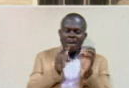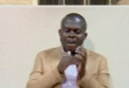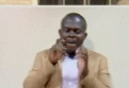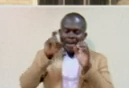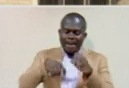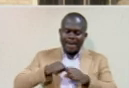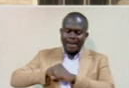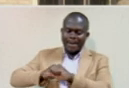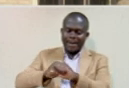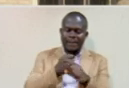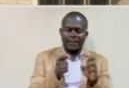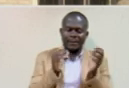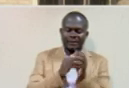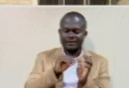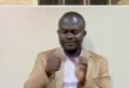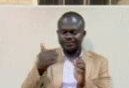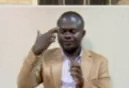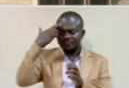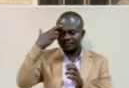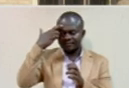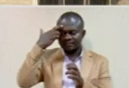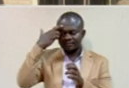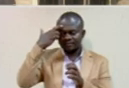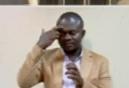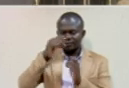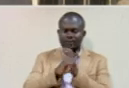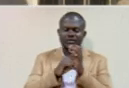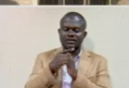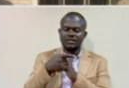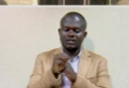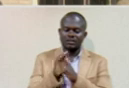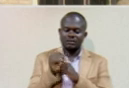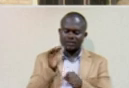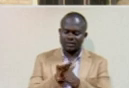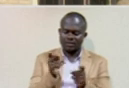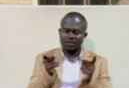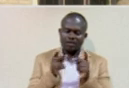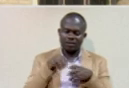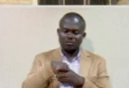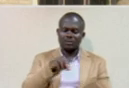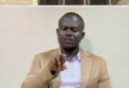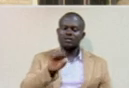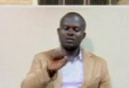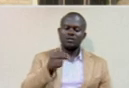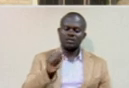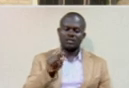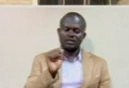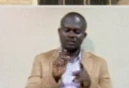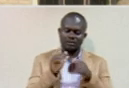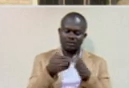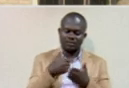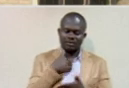bagomba kubungabunga. Ikindi twabibukije aka karere ka Gicumbi cyane cyane haturi muri Rushaki, abaturage